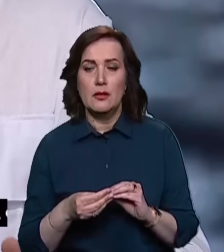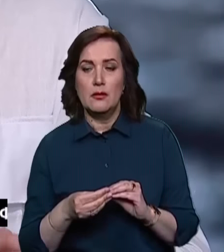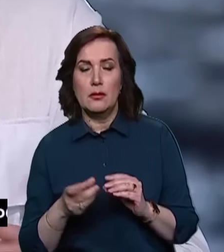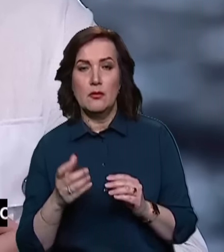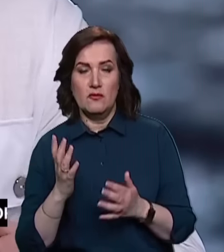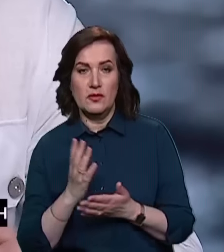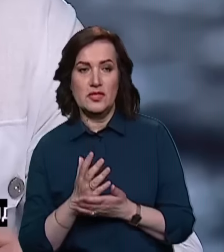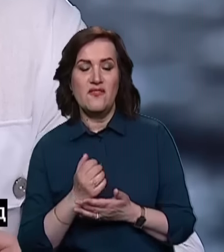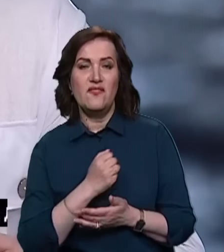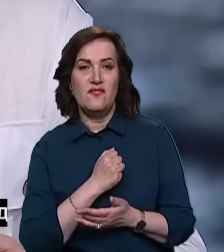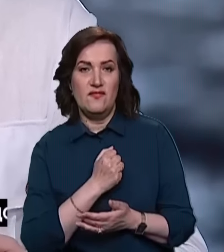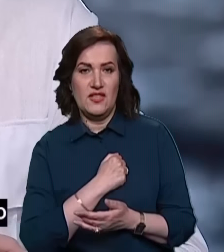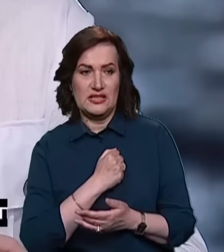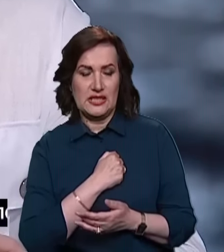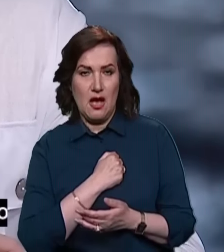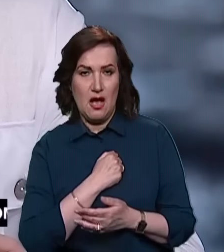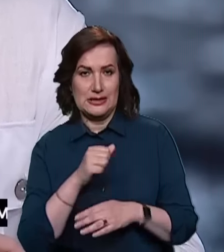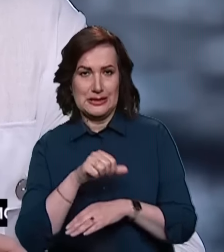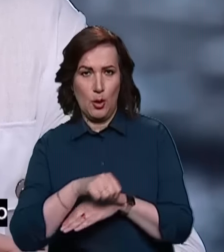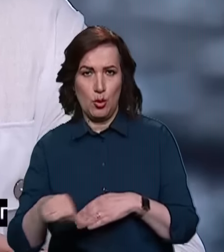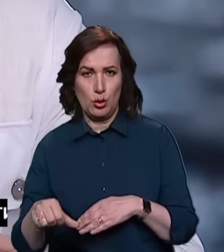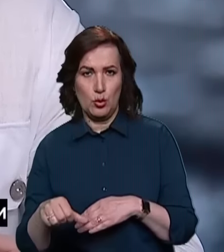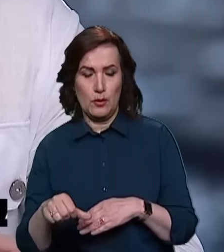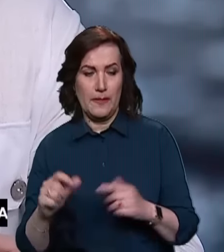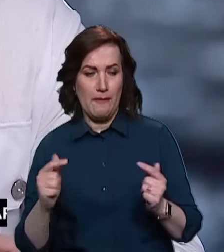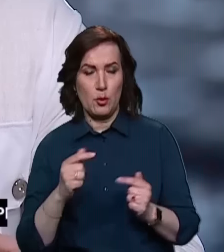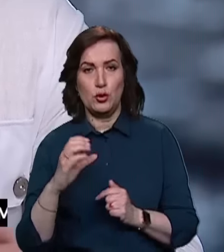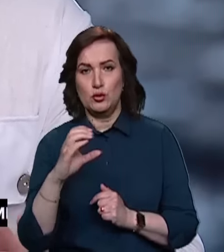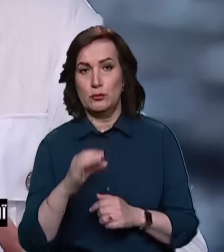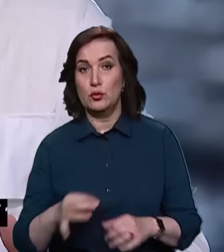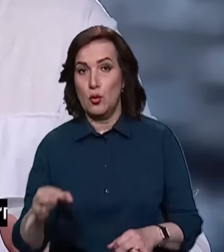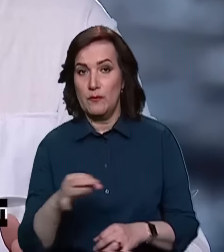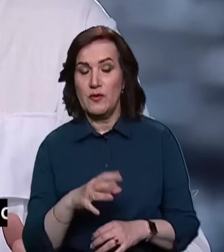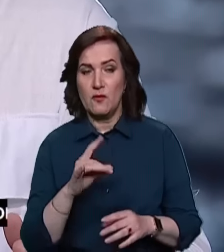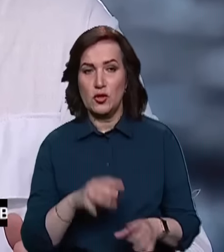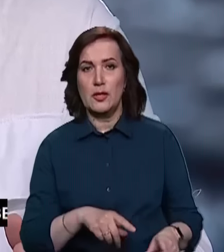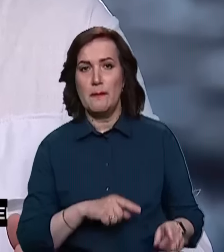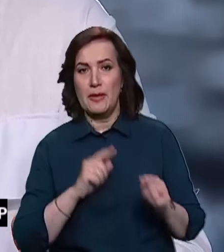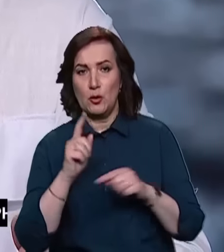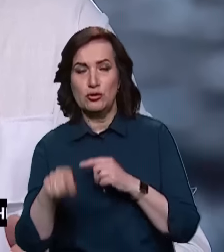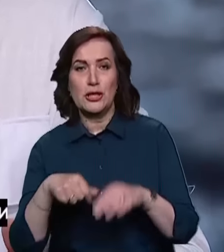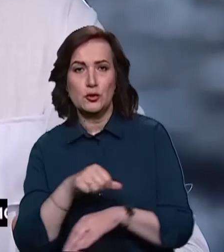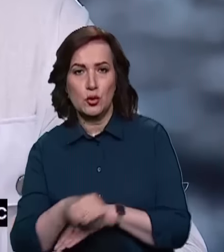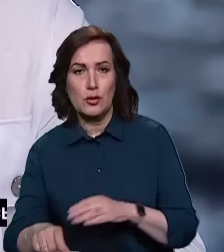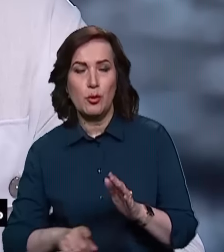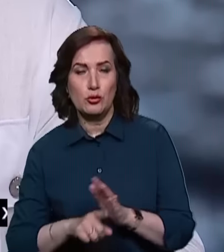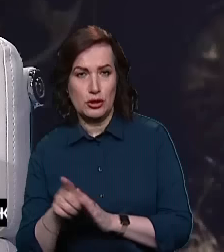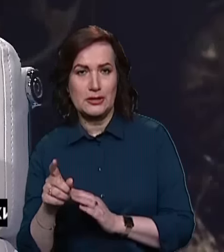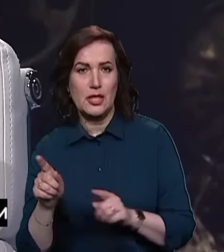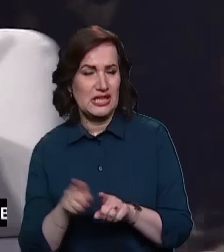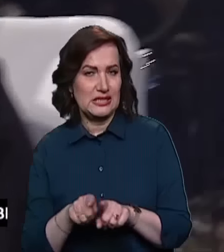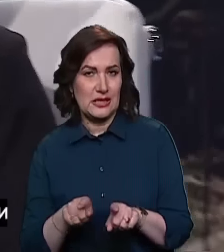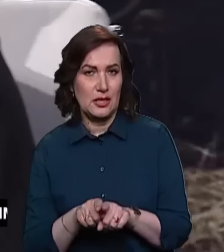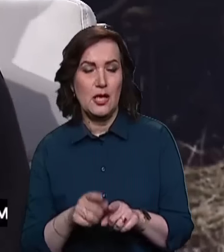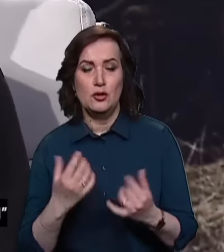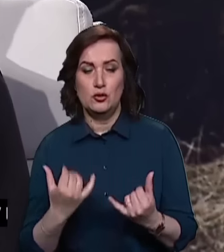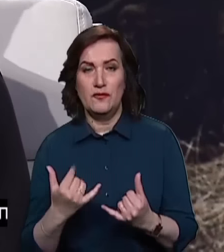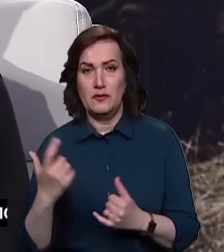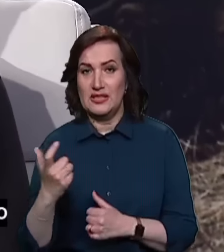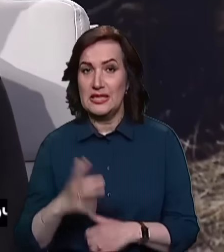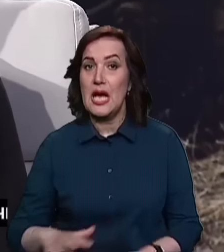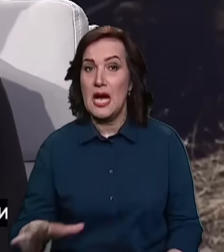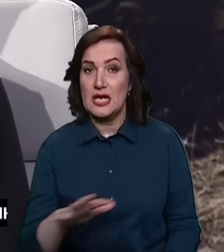війська за кордоном, умовно кажучи, напроти Сумської області. Так. Потім вони переходять через кордони, починається те саме, що відбувалося і відбувається